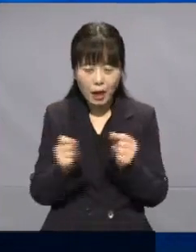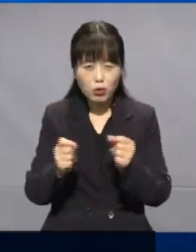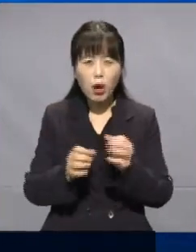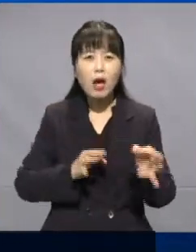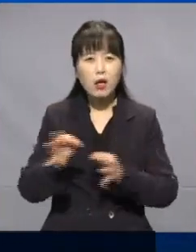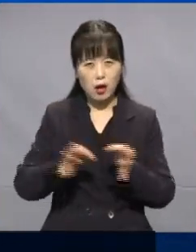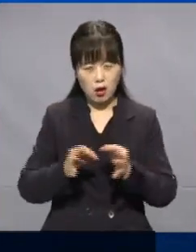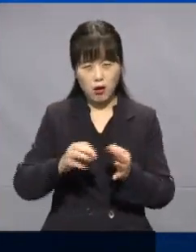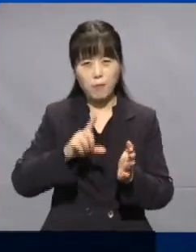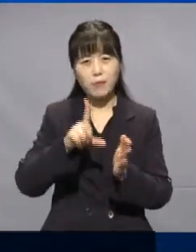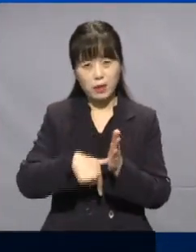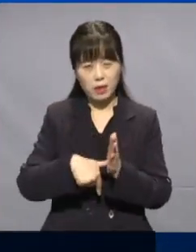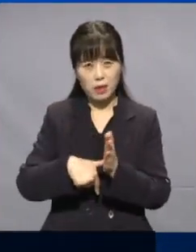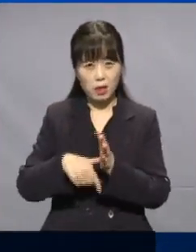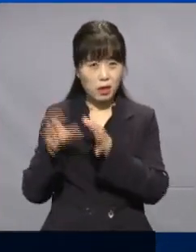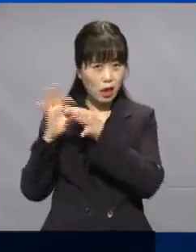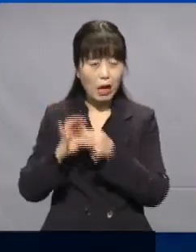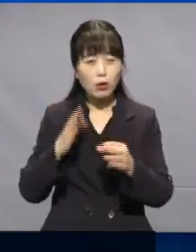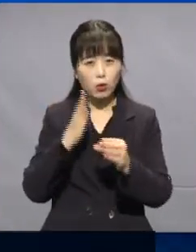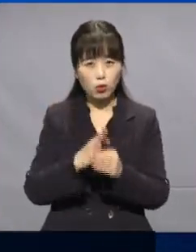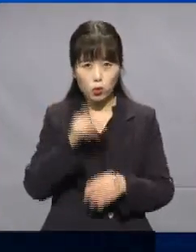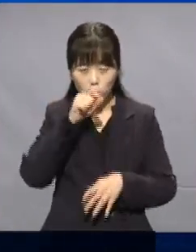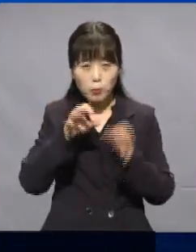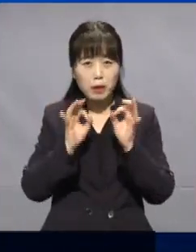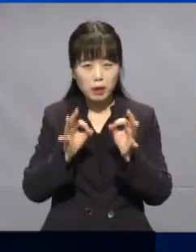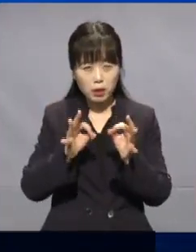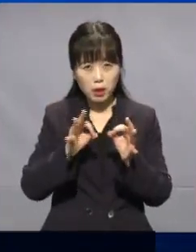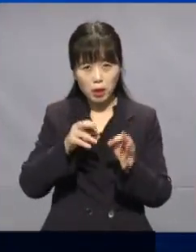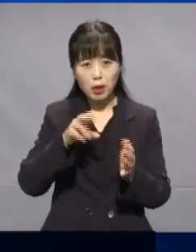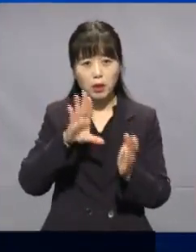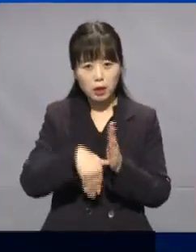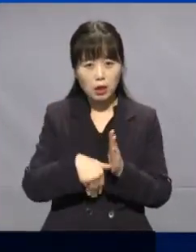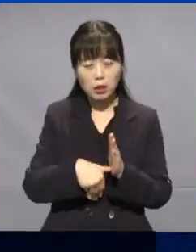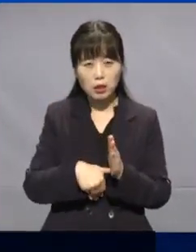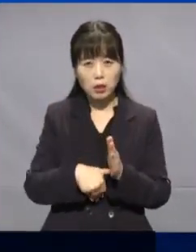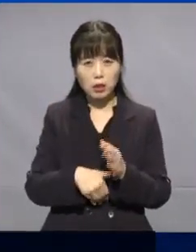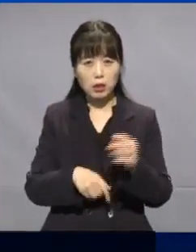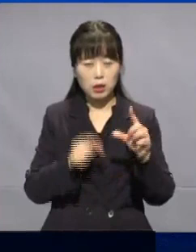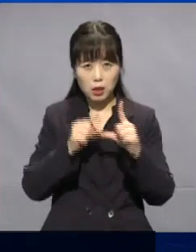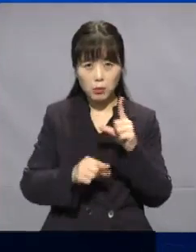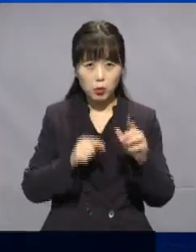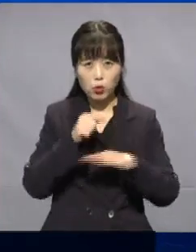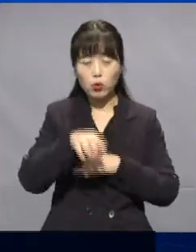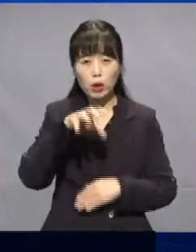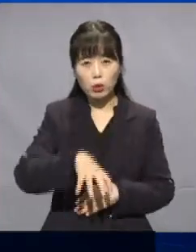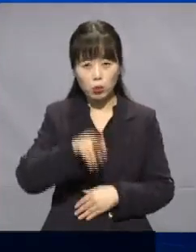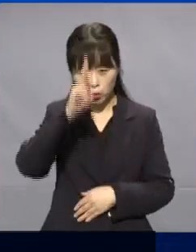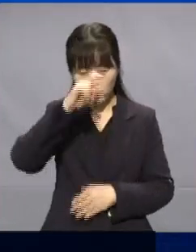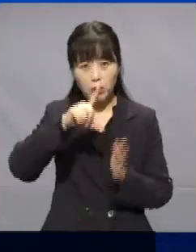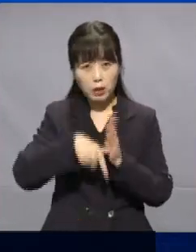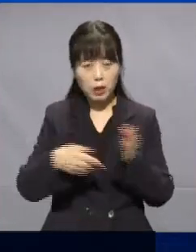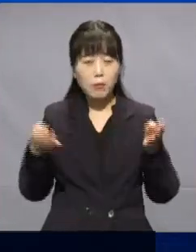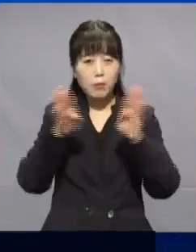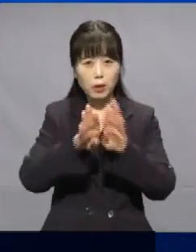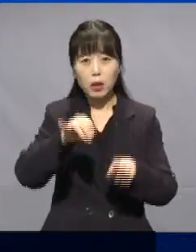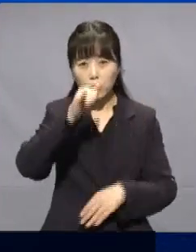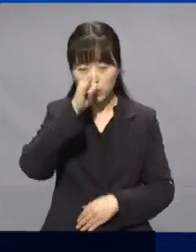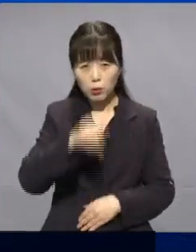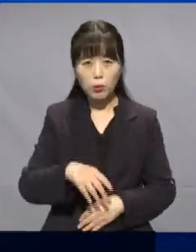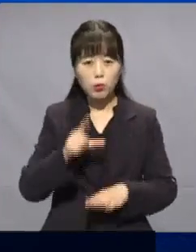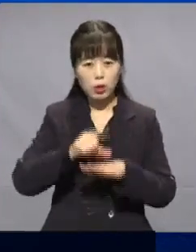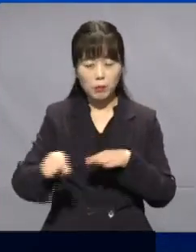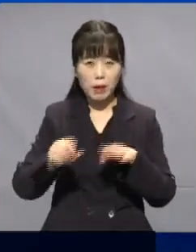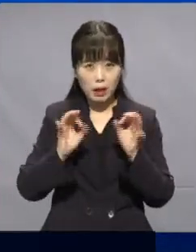영업시간이 이어지고 있는 겁니다 KB 국민은행 같은 경우에는 일부 출장소가 점심시간에 나의 문을 닫고요 또